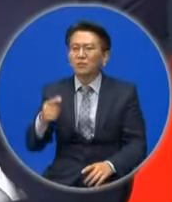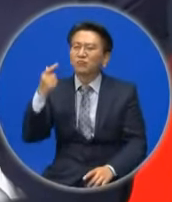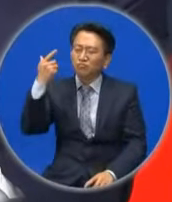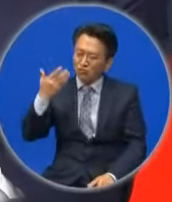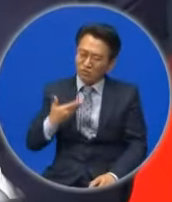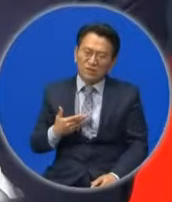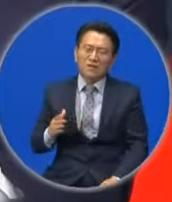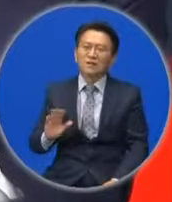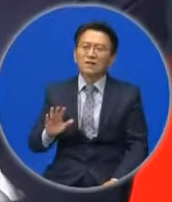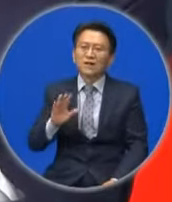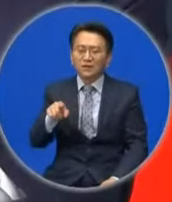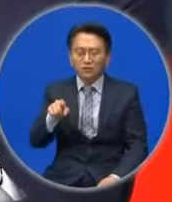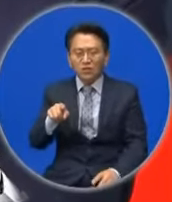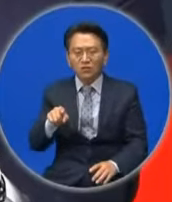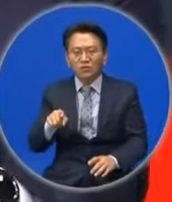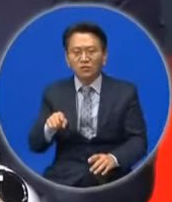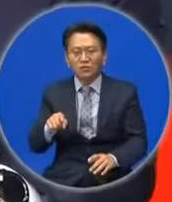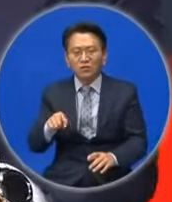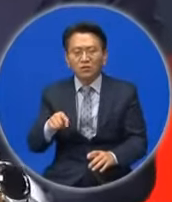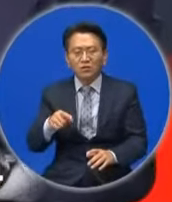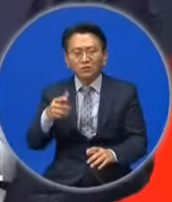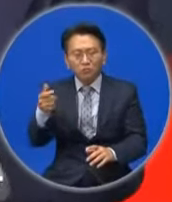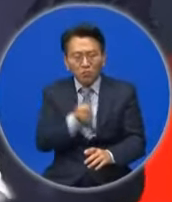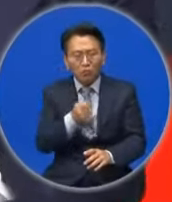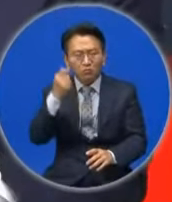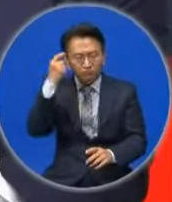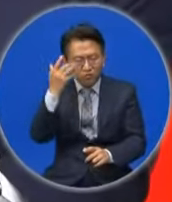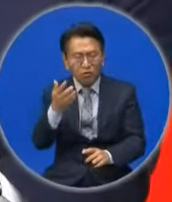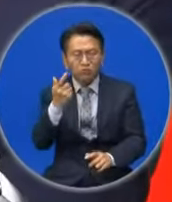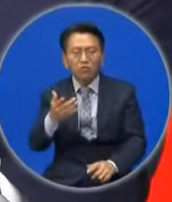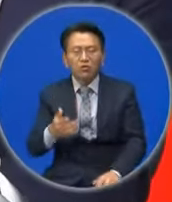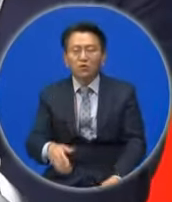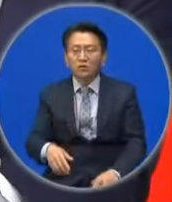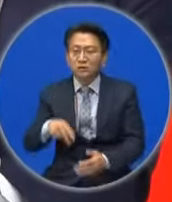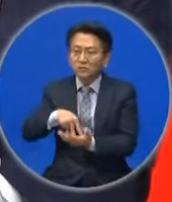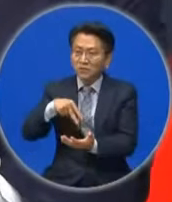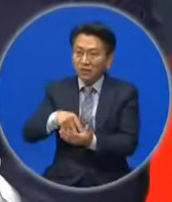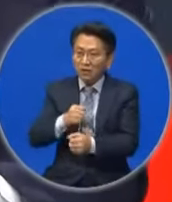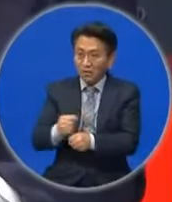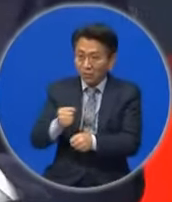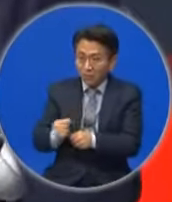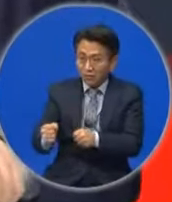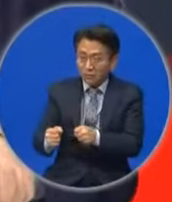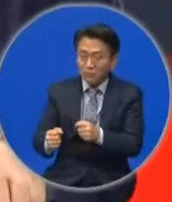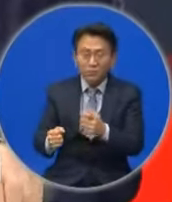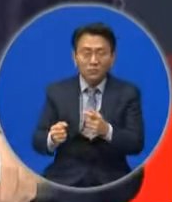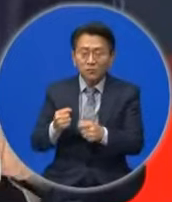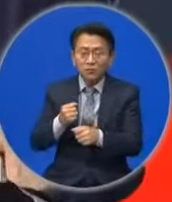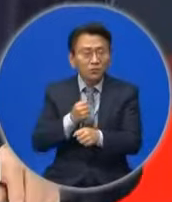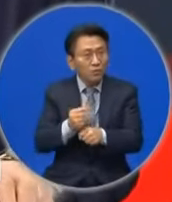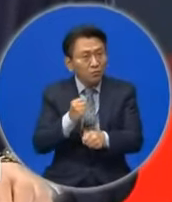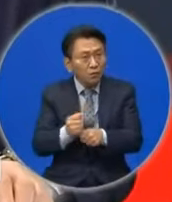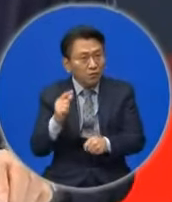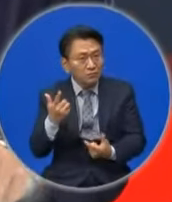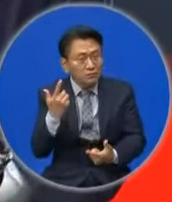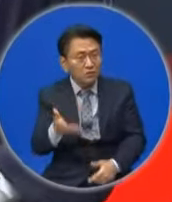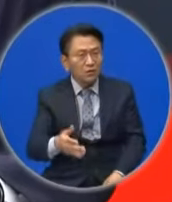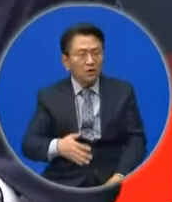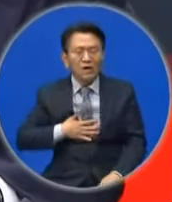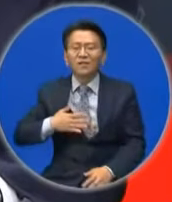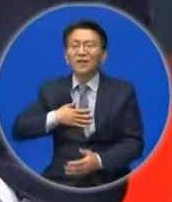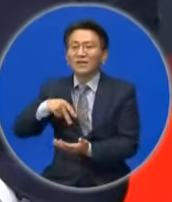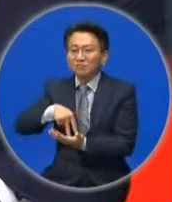그걸 쟁점화해가지고 대선 토론장에 아, 여기에 대해서 입장 밝히시기가 좀 애매하십니까? 예, 예. 내 그 아니, 검사를 오래 하셨는데. 내 이야기